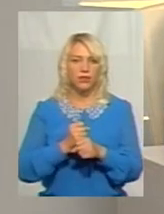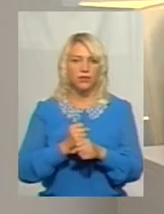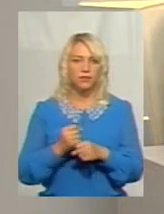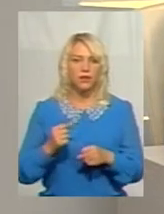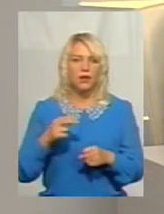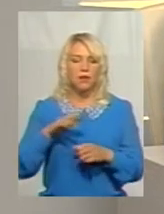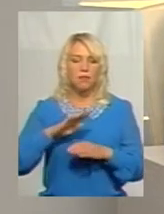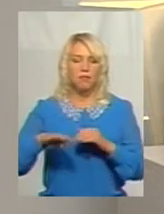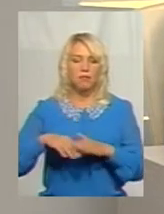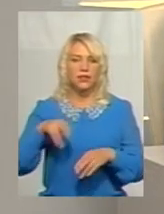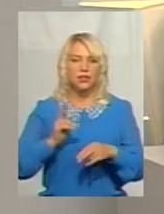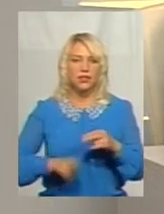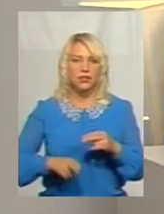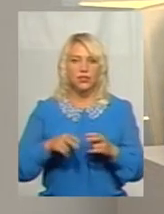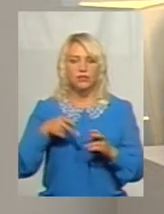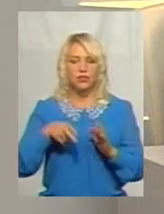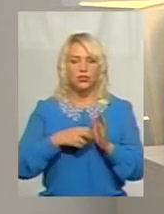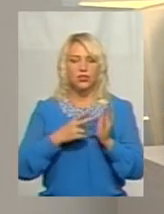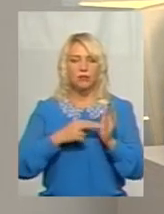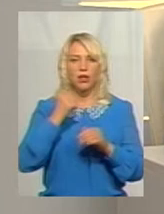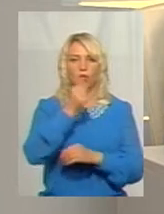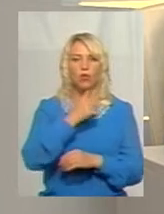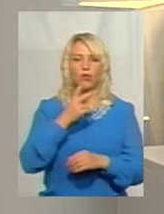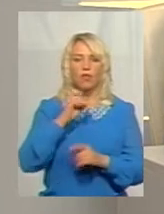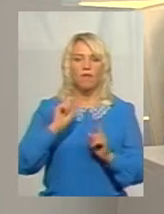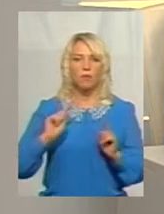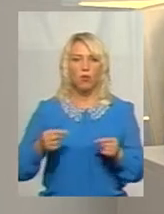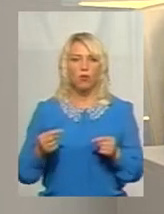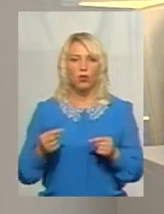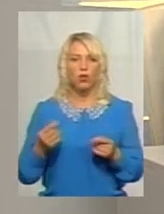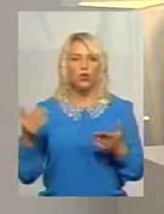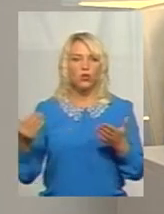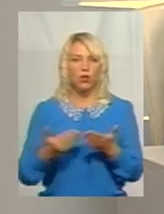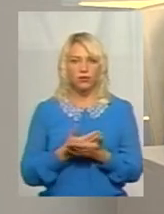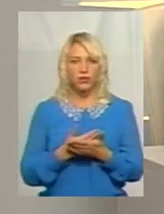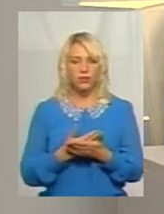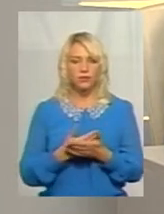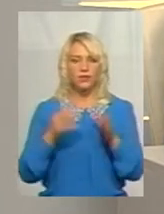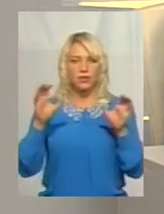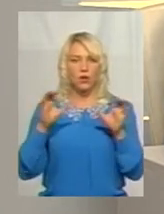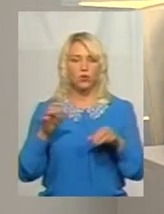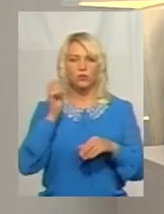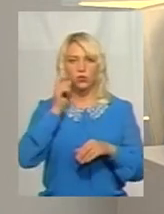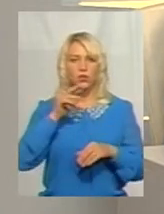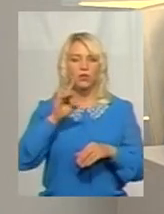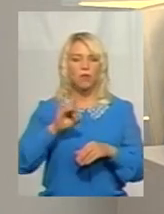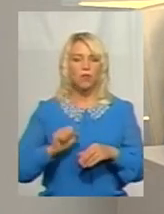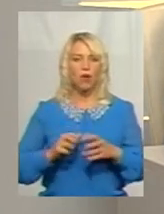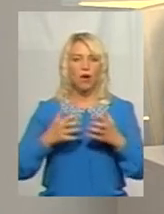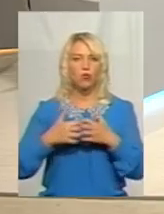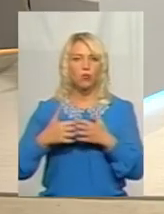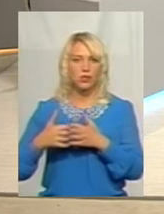Під кінець 2017 року вже на вимогу нових законів України про